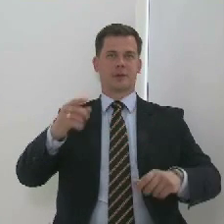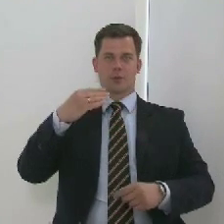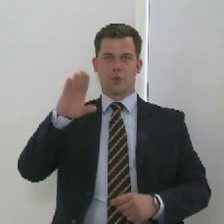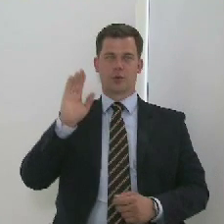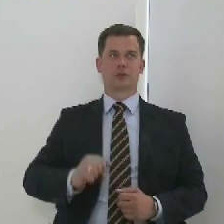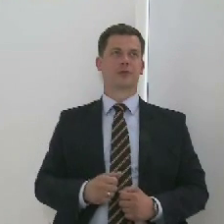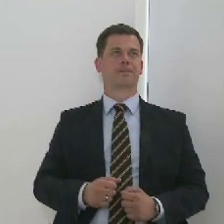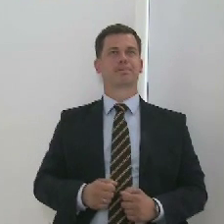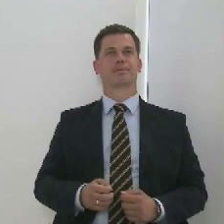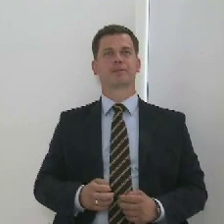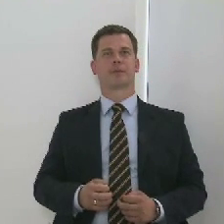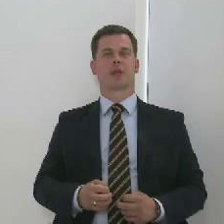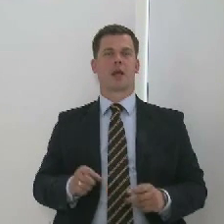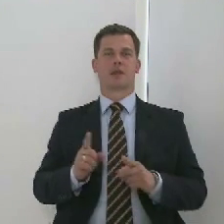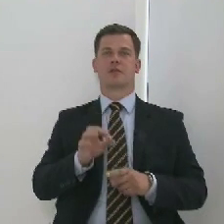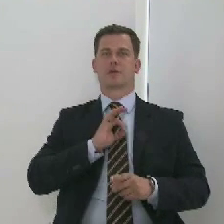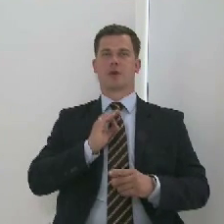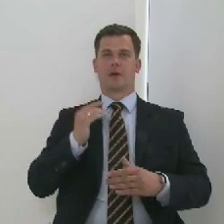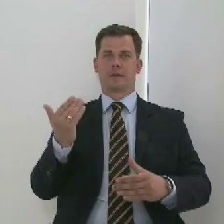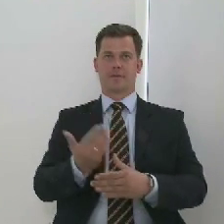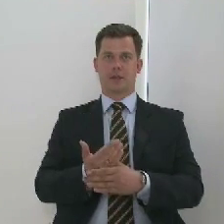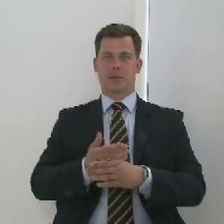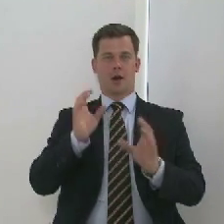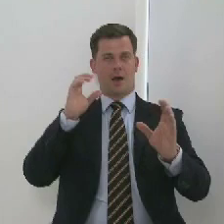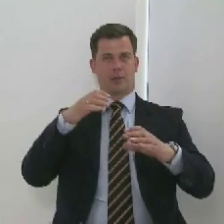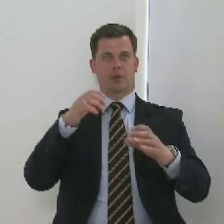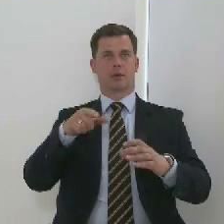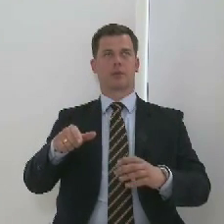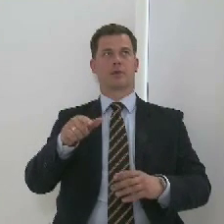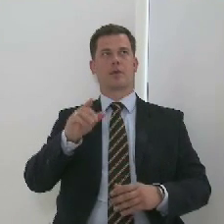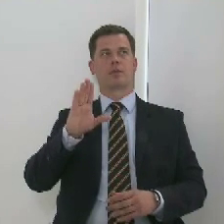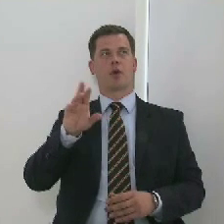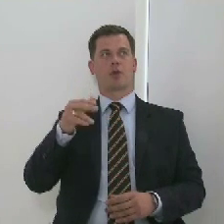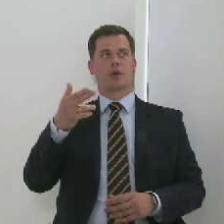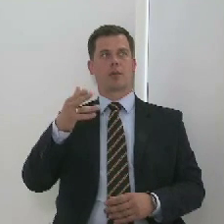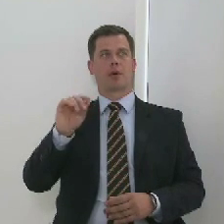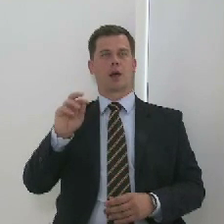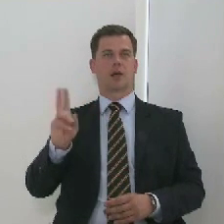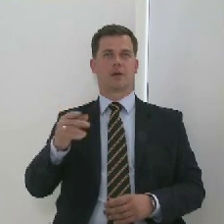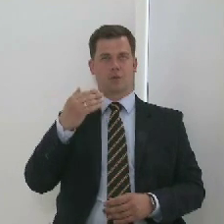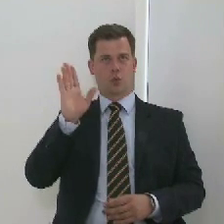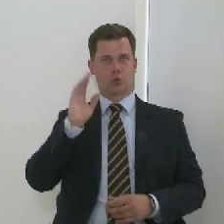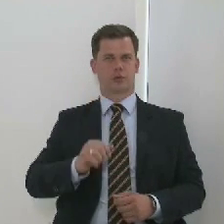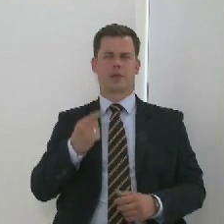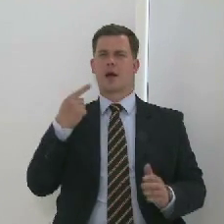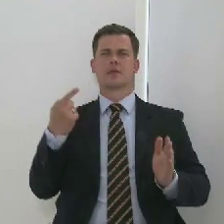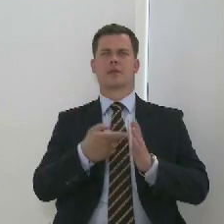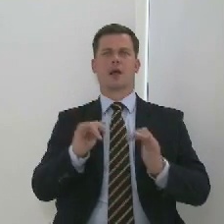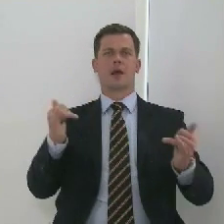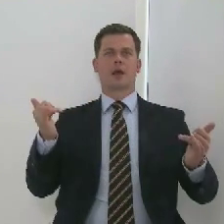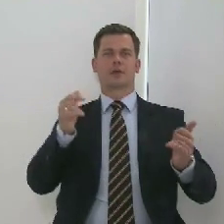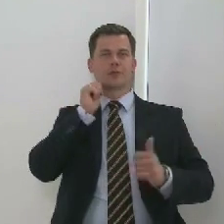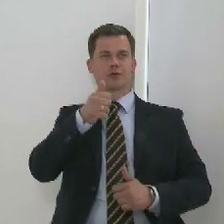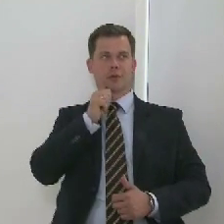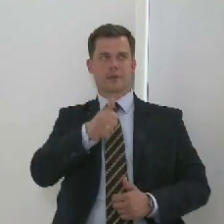i Biotechnologii. Nasza siedziba, czyli laboratorium, to Bionanopark w Łodzi. Natomiast jaka misja przyświeca nam na co